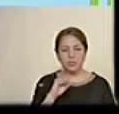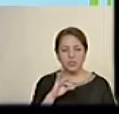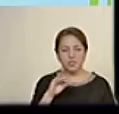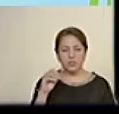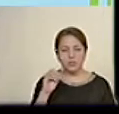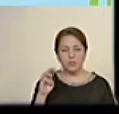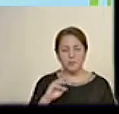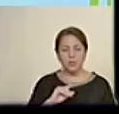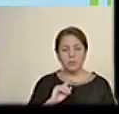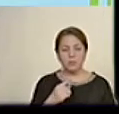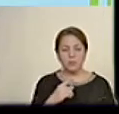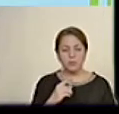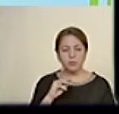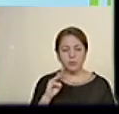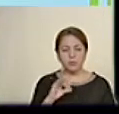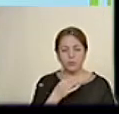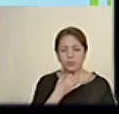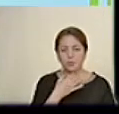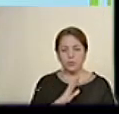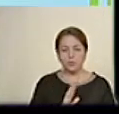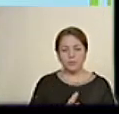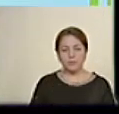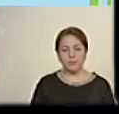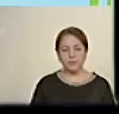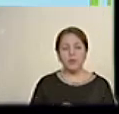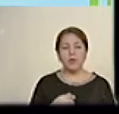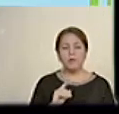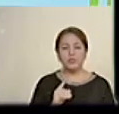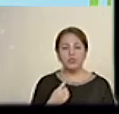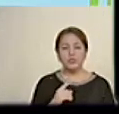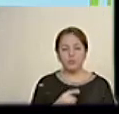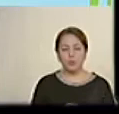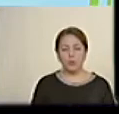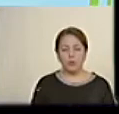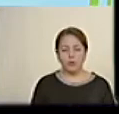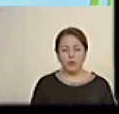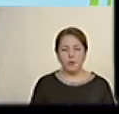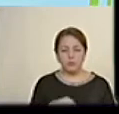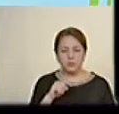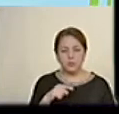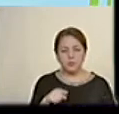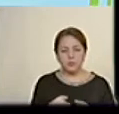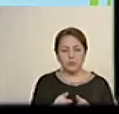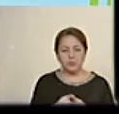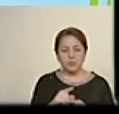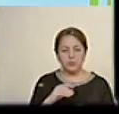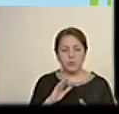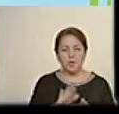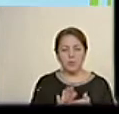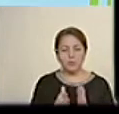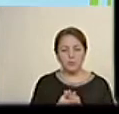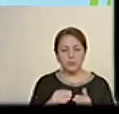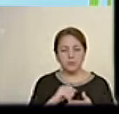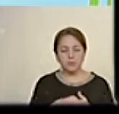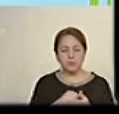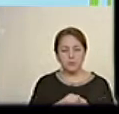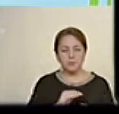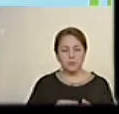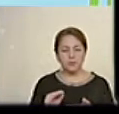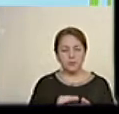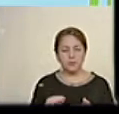«Почему-то не нравится». «Не нравится почему?» «Почему-то». Здесь тоже обстоятельства причины